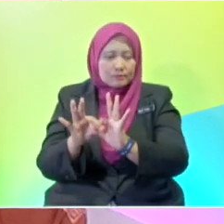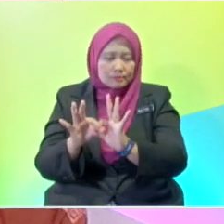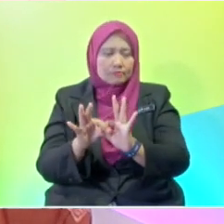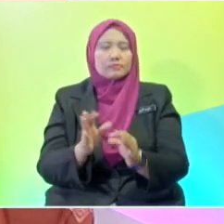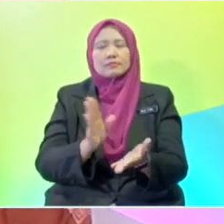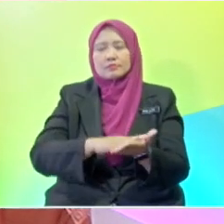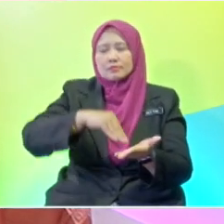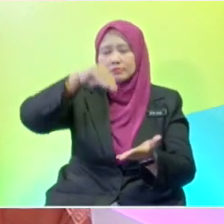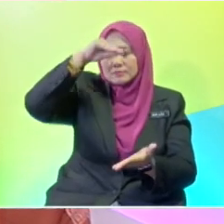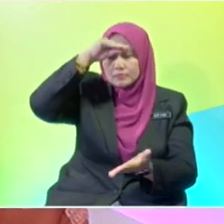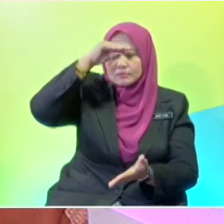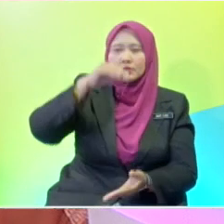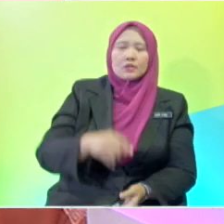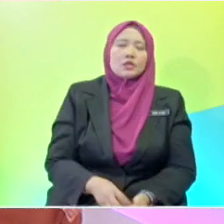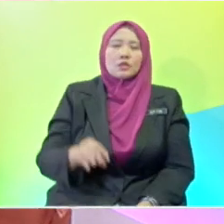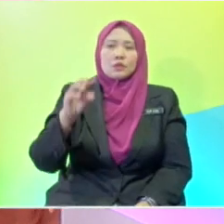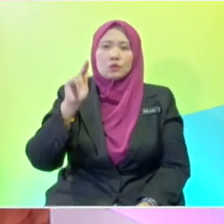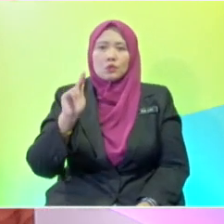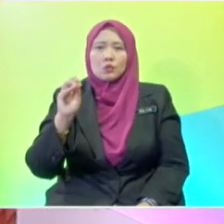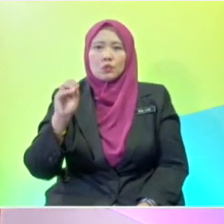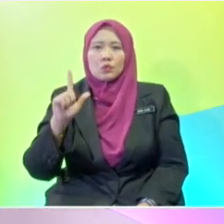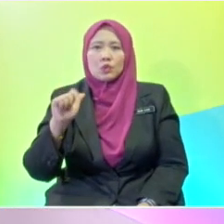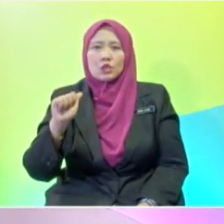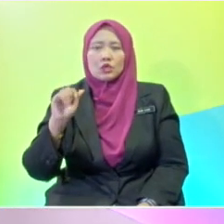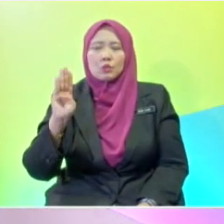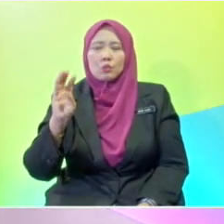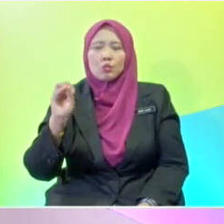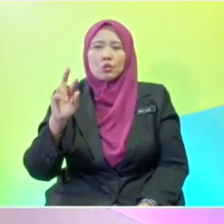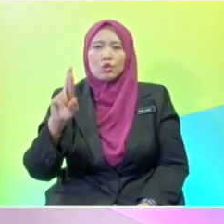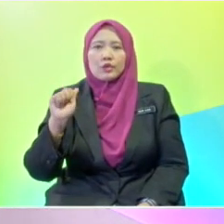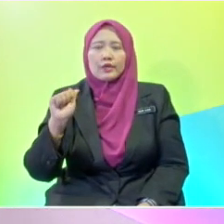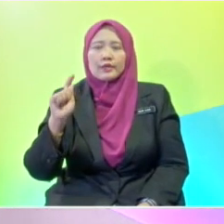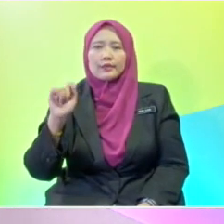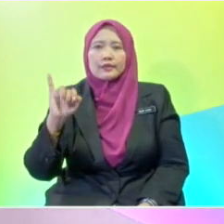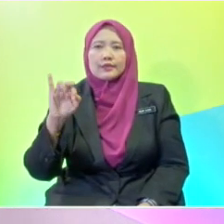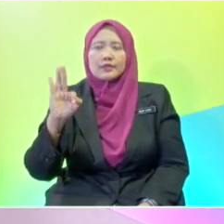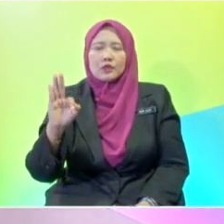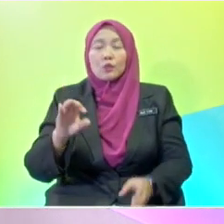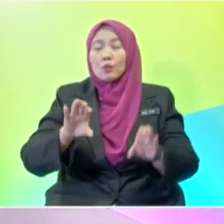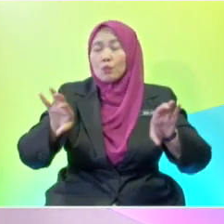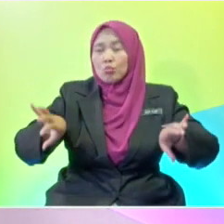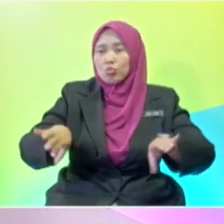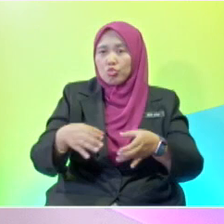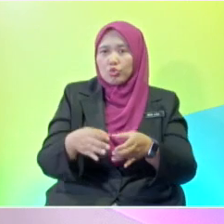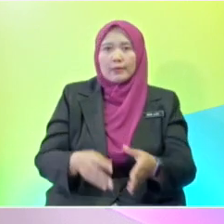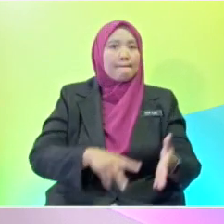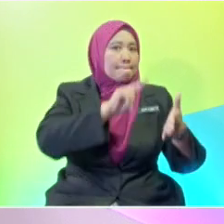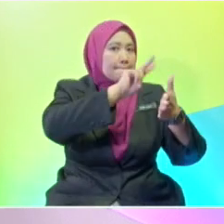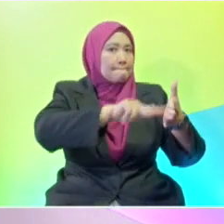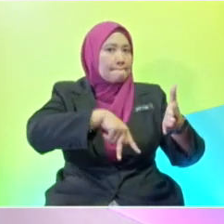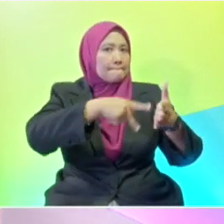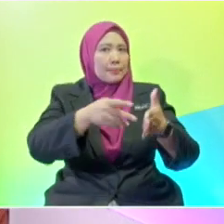di dalam kumpulan bersama rekan untuk membina satu peta konsep yang merujuk pada mungkin